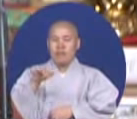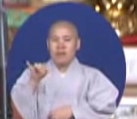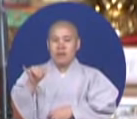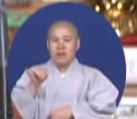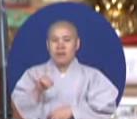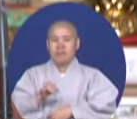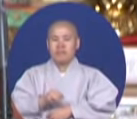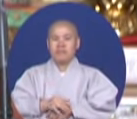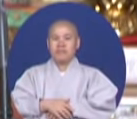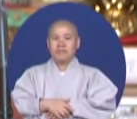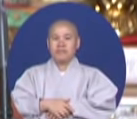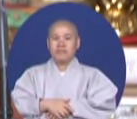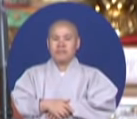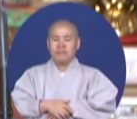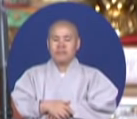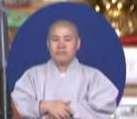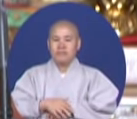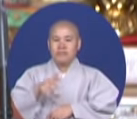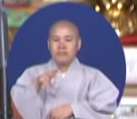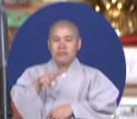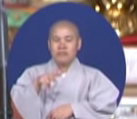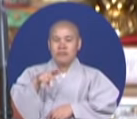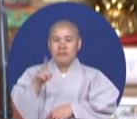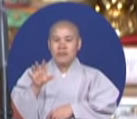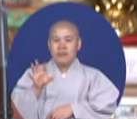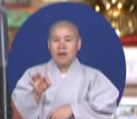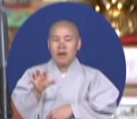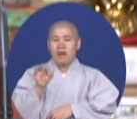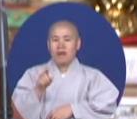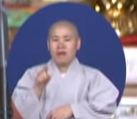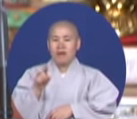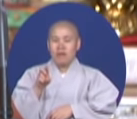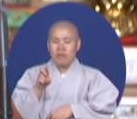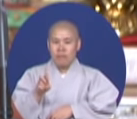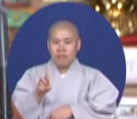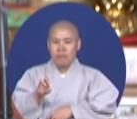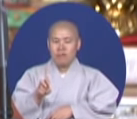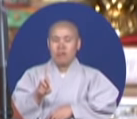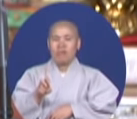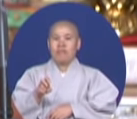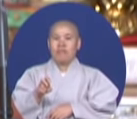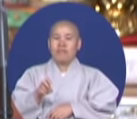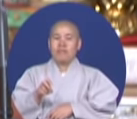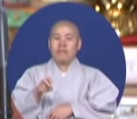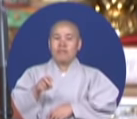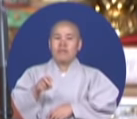엄지한다. 장엄할 엄자하고 갈지자하고요. 장엄을 한다 이거요.